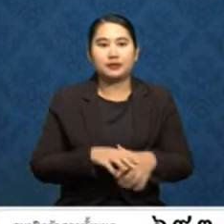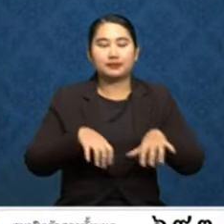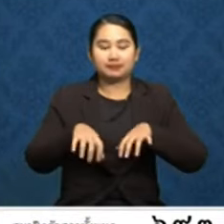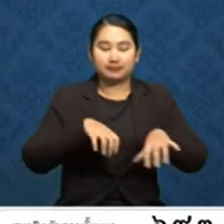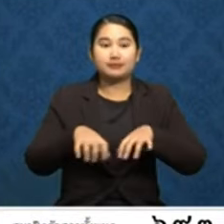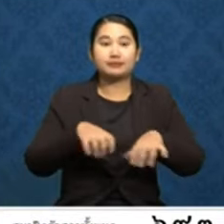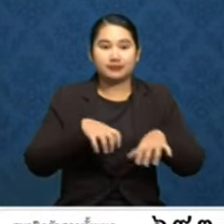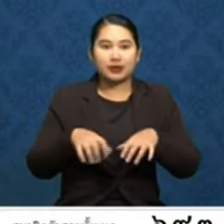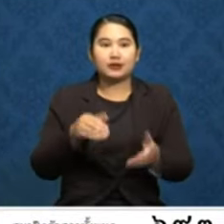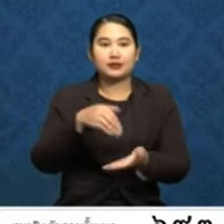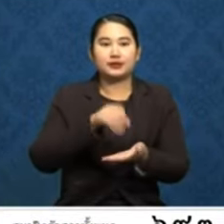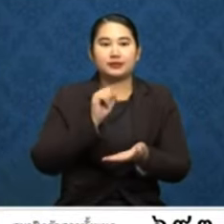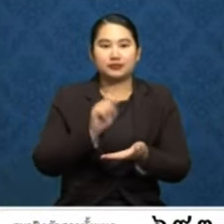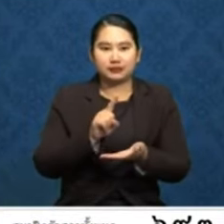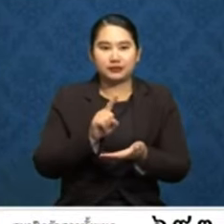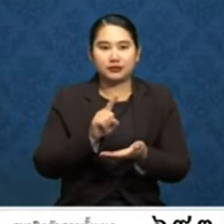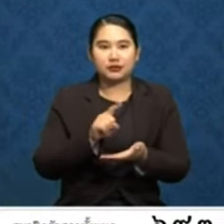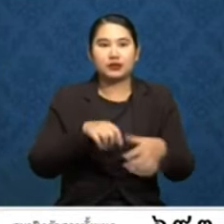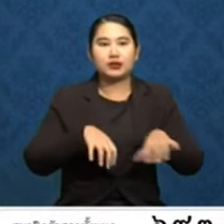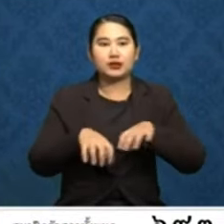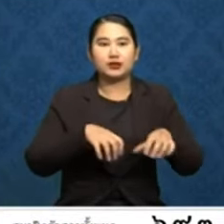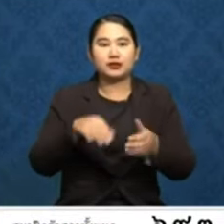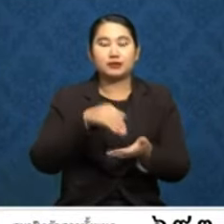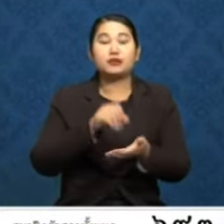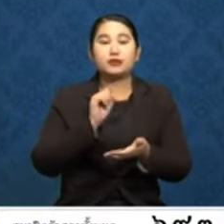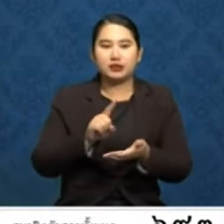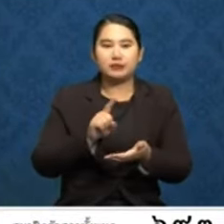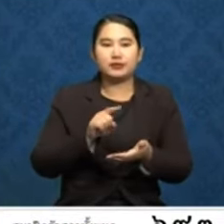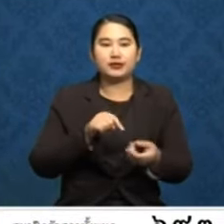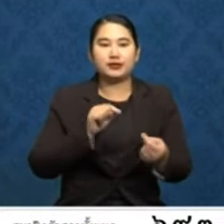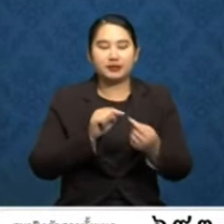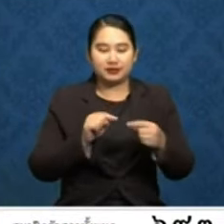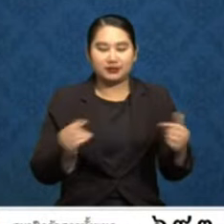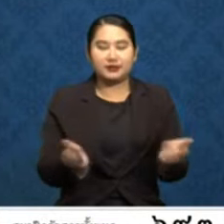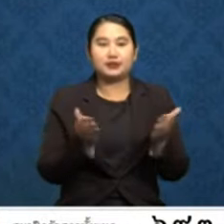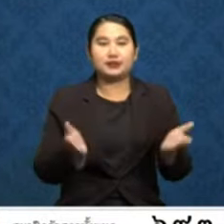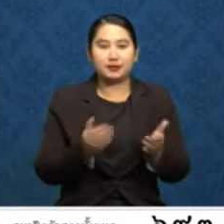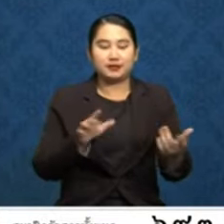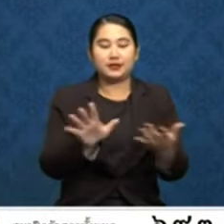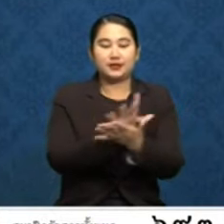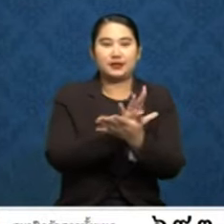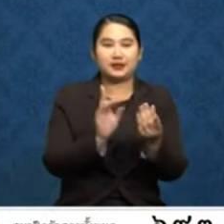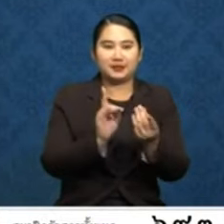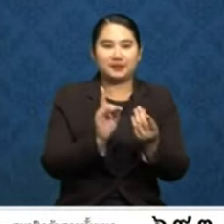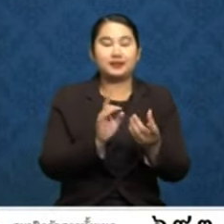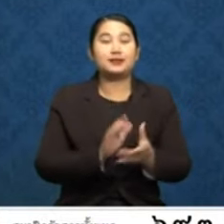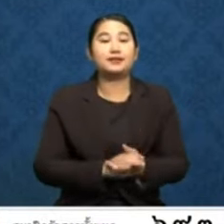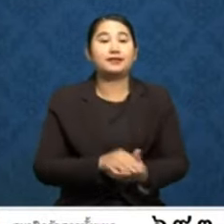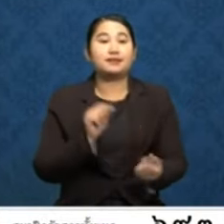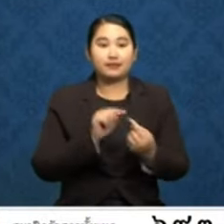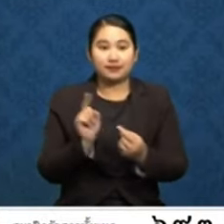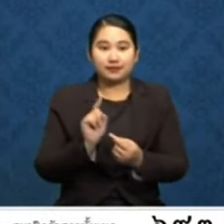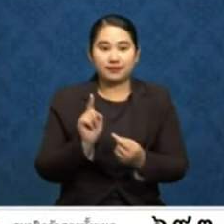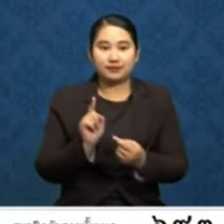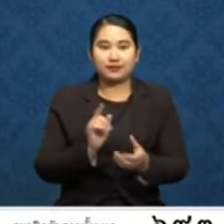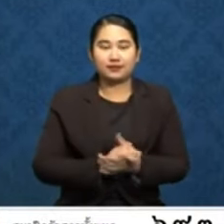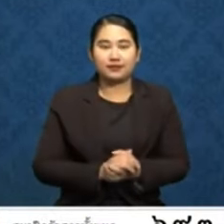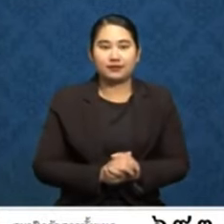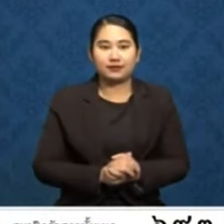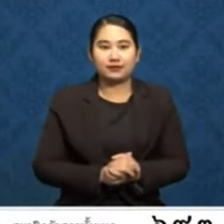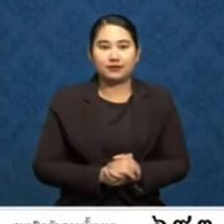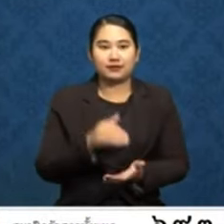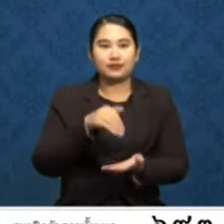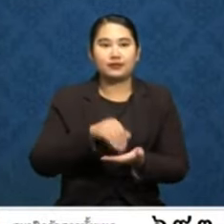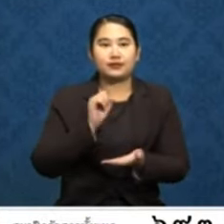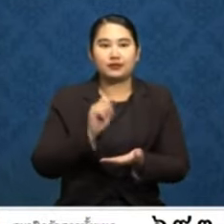จัดตั้งศูนย์สร้างสรรค์การออกแบบและส่งเสริมวัฒนธรรมในพื้นที่เช่นศูน